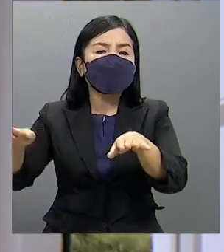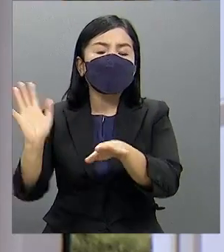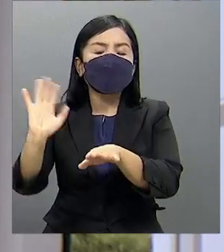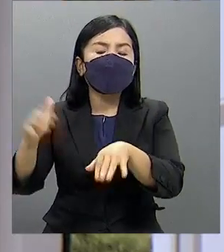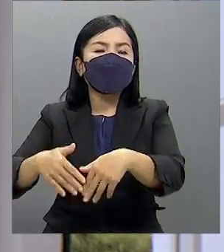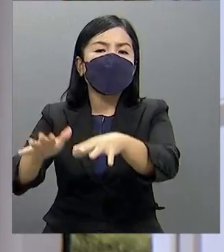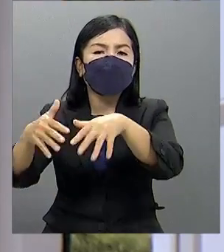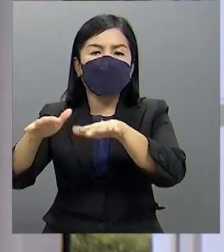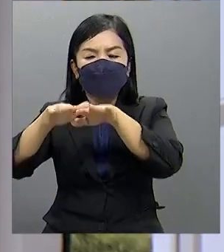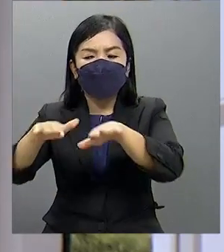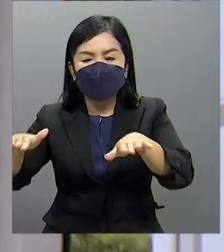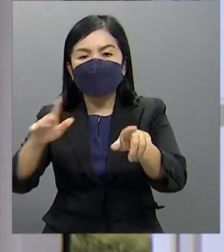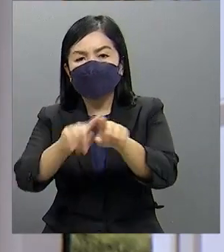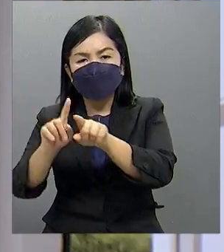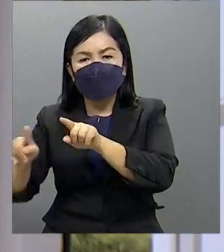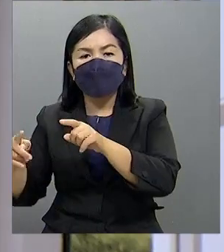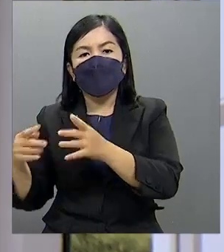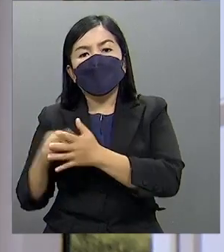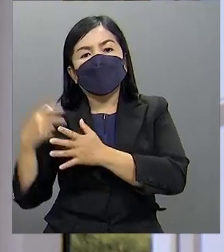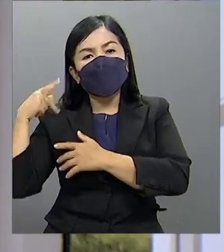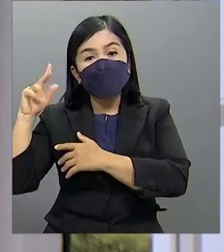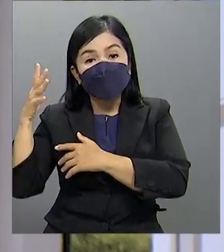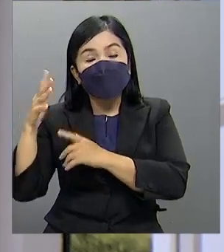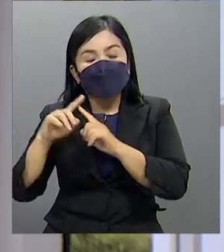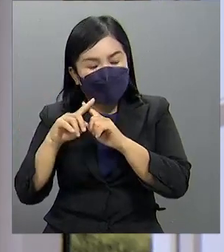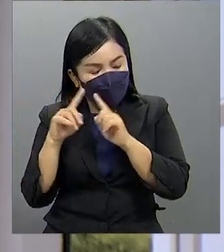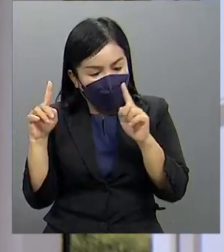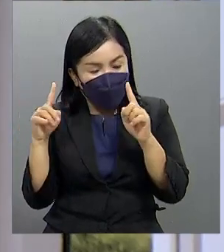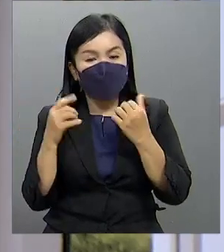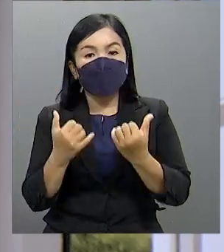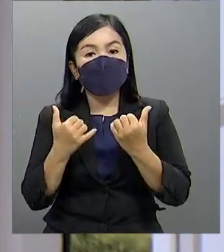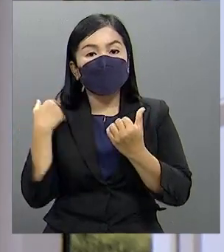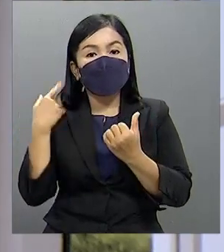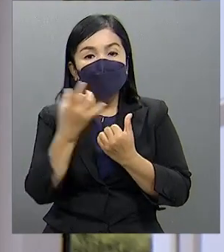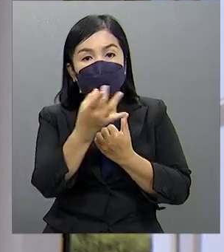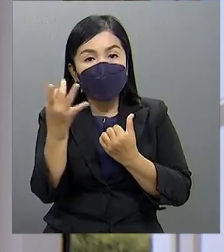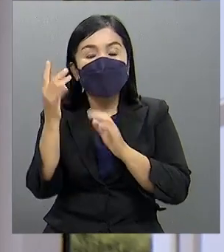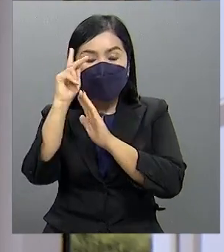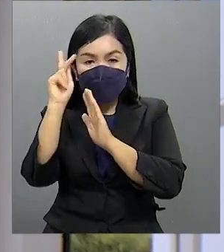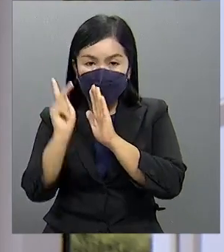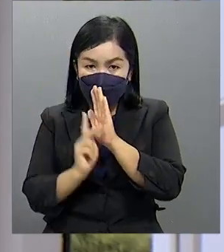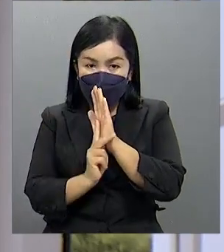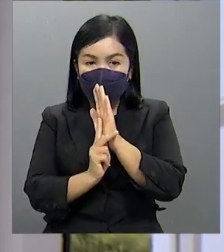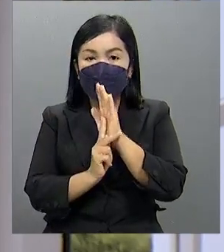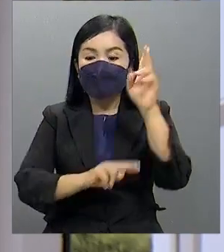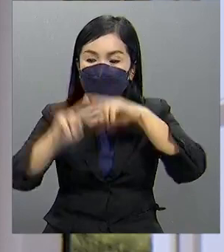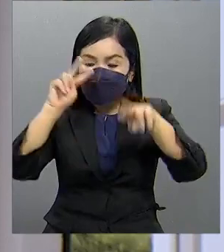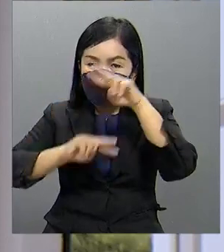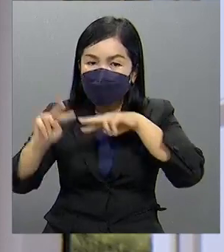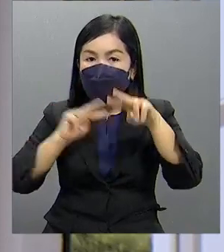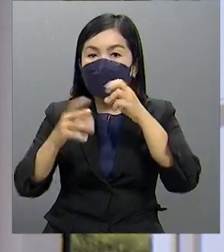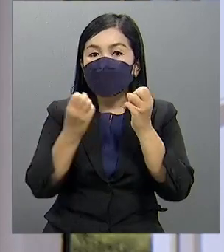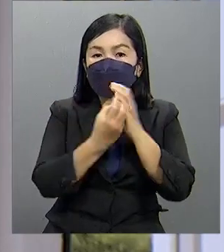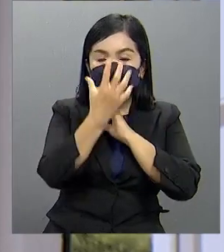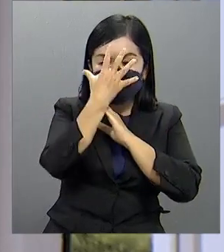ามีเรื่องกับเด็กคงไม่ได้อะไรแน่นอนนะครับแต่สิ่งหนึ่งที่ยังคงได้อยู่ก็คือเรื่องของกฎหมายที่จะคุ้มครองนะครับผู้เสียหายจากคดีที่เยาวชน